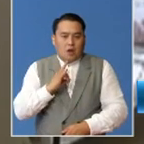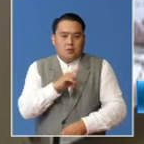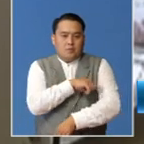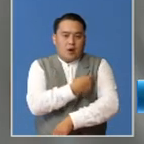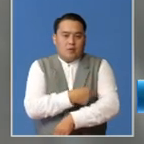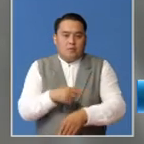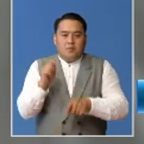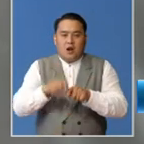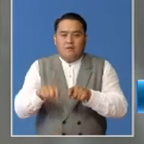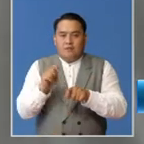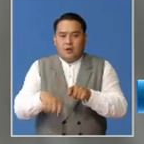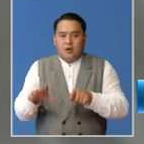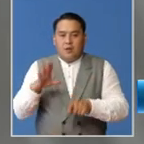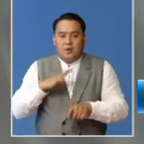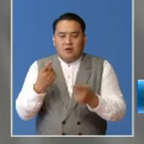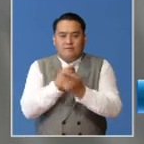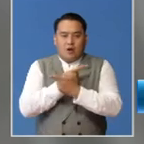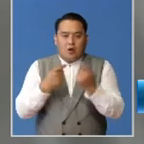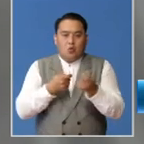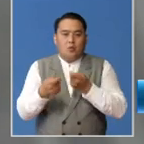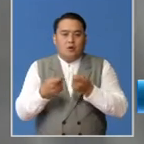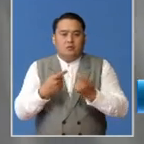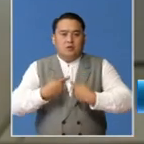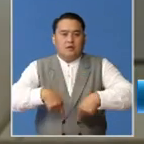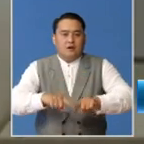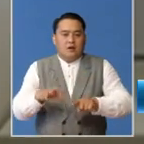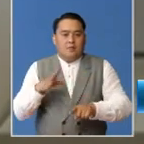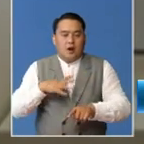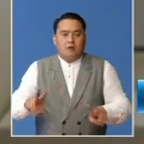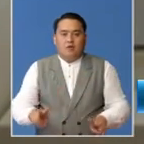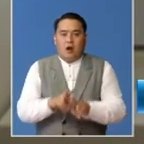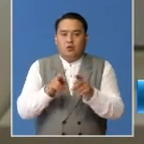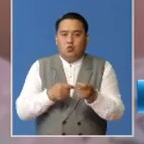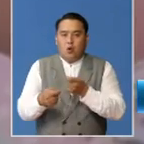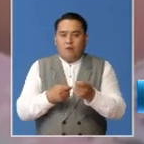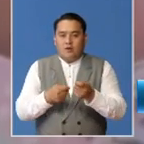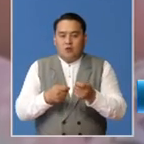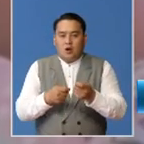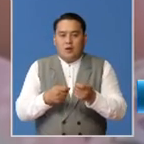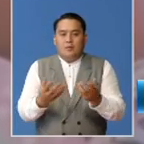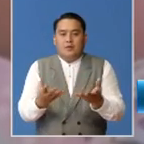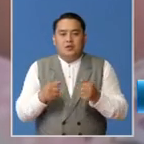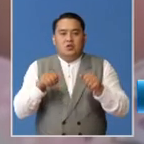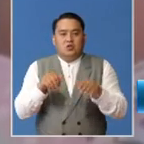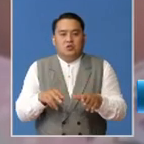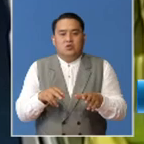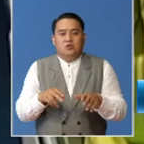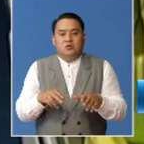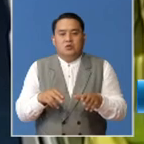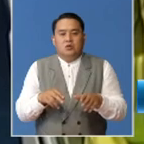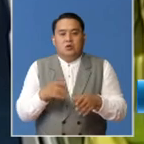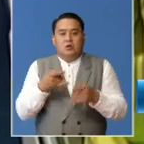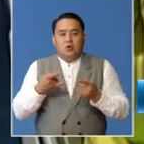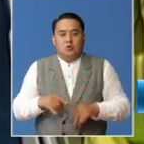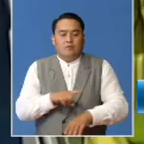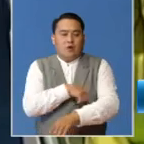проведена комплексная проверка. По информации Управления здравоохранения Астаны, руководством столицы принято решение о слиянии роддома и